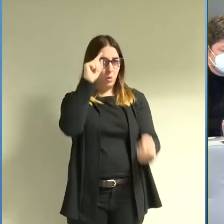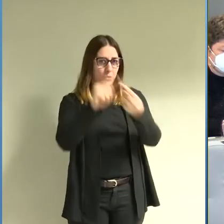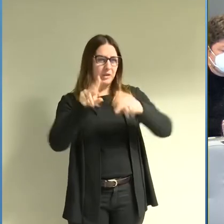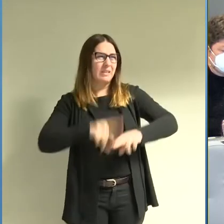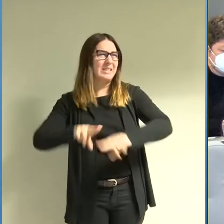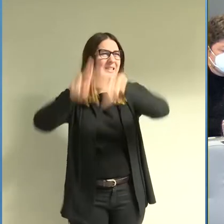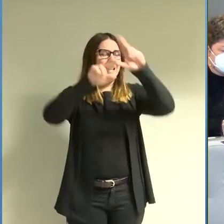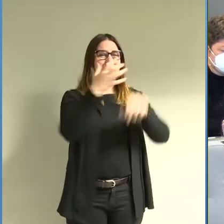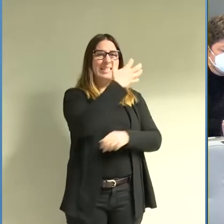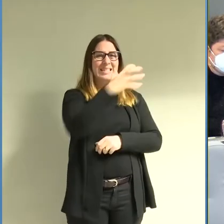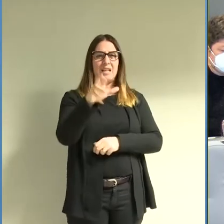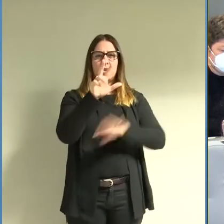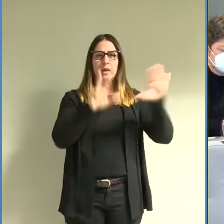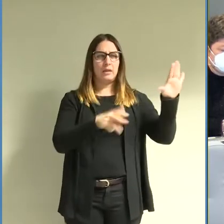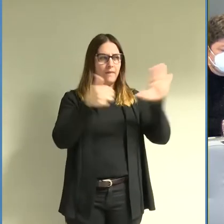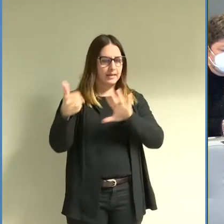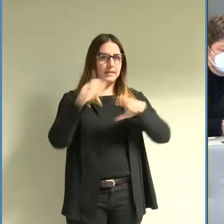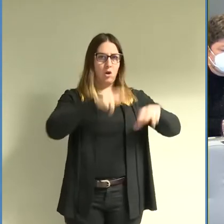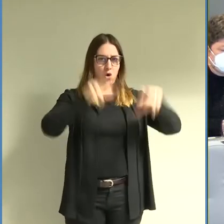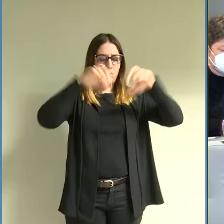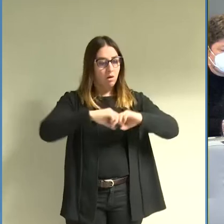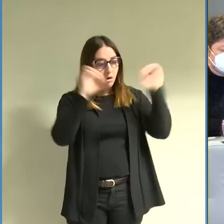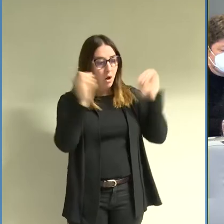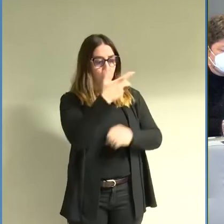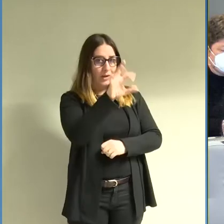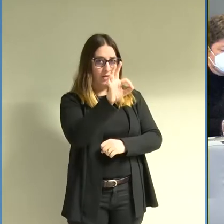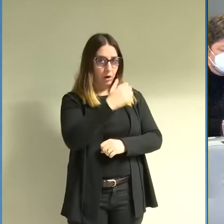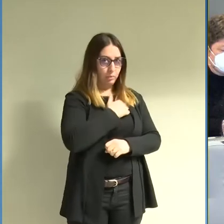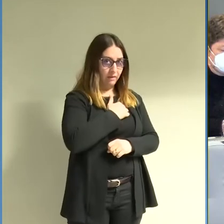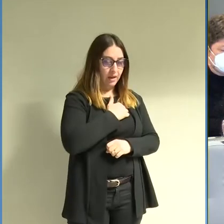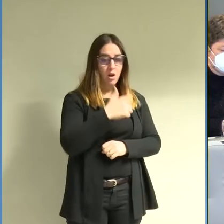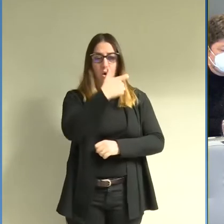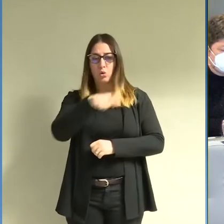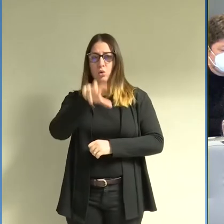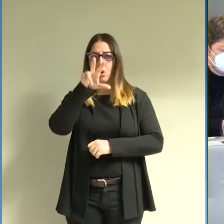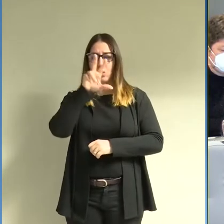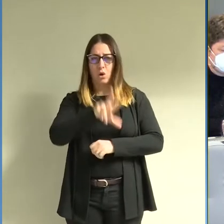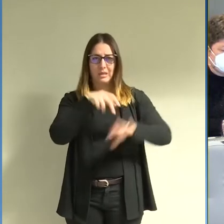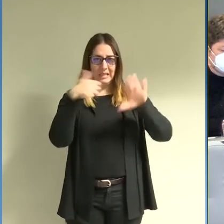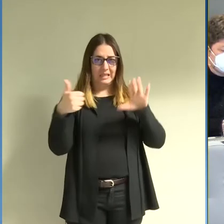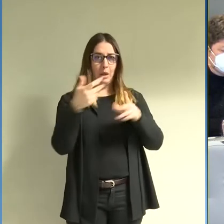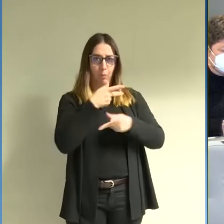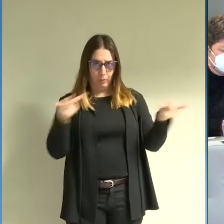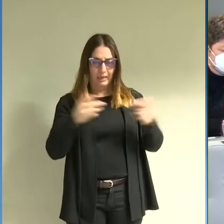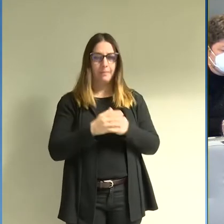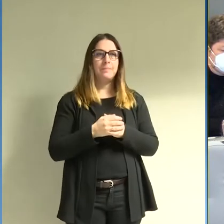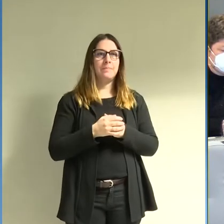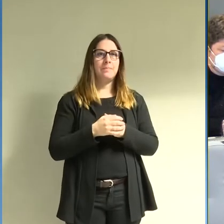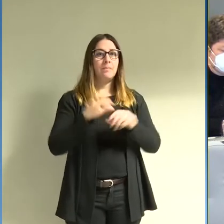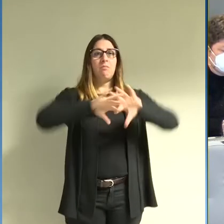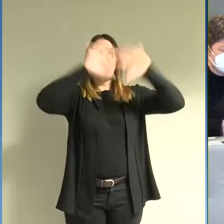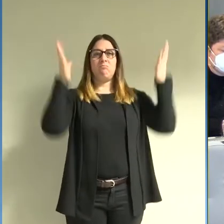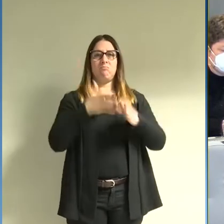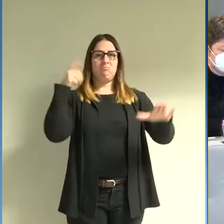586 logements dont 350 logements privés et 2 136 logements publics cela pour un budget total